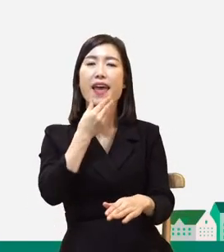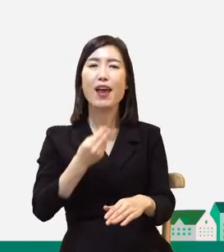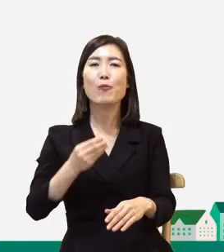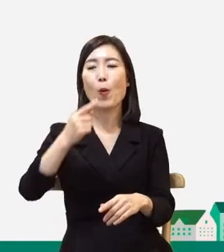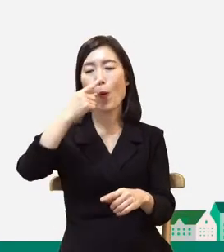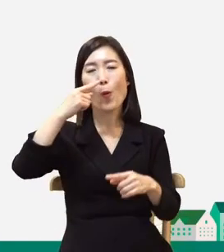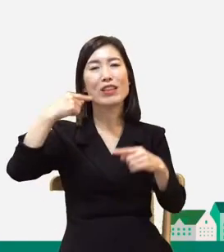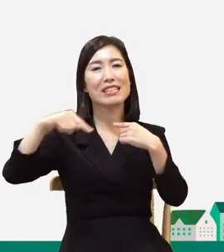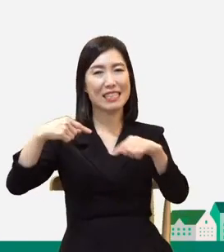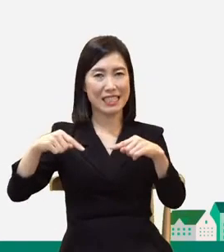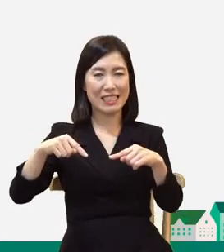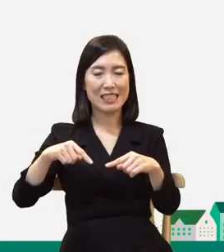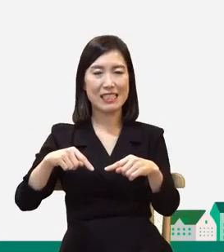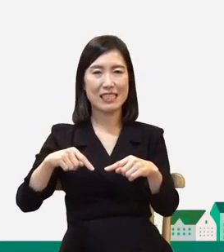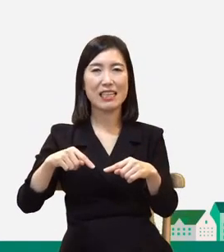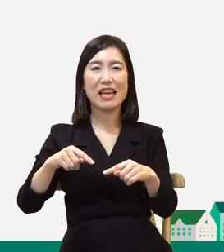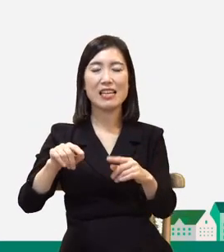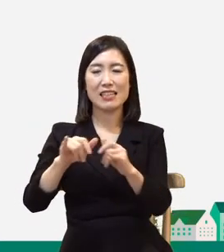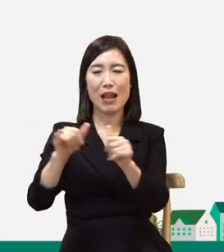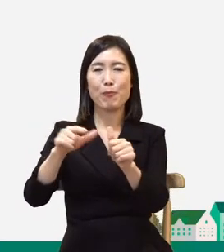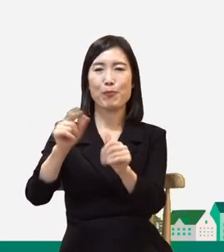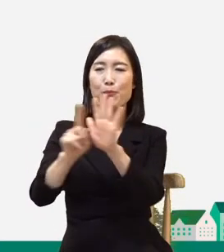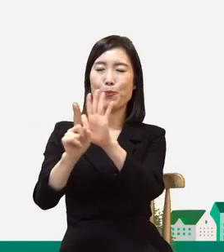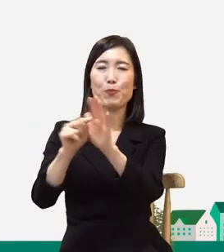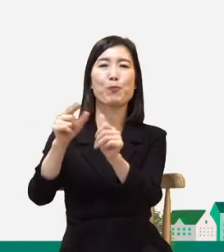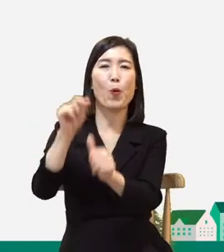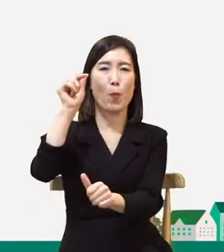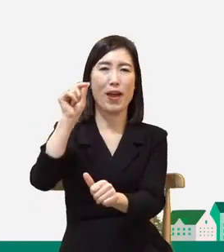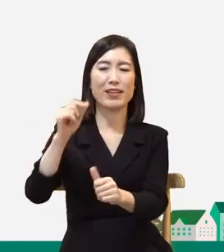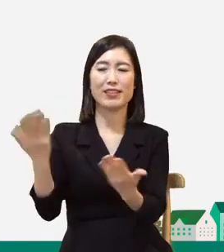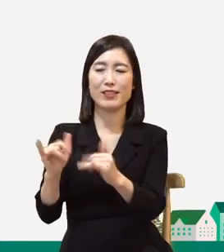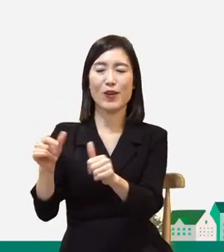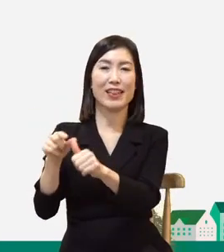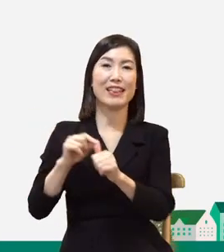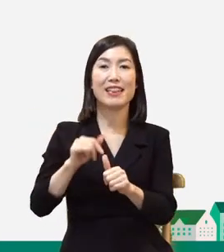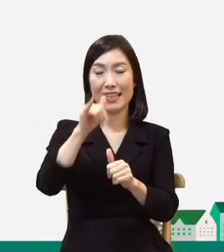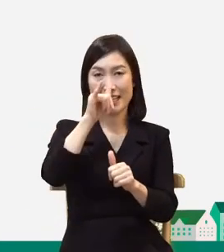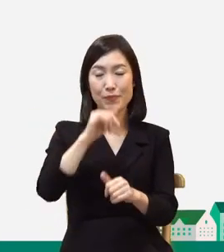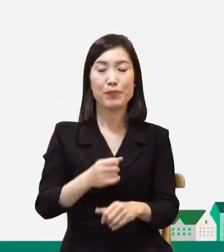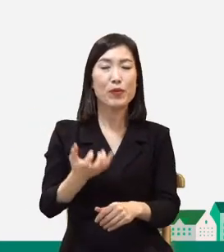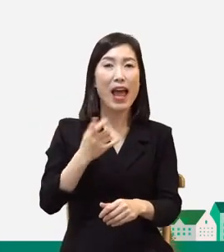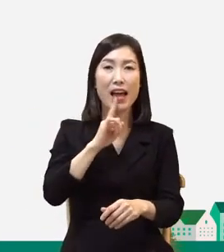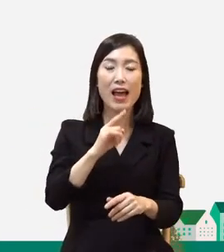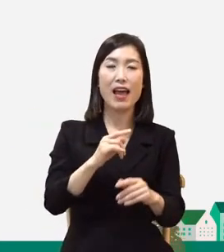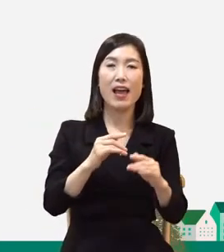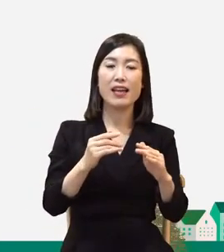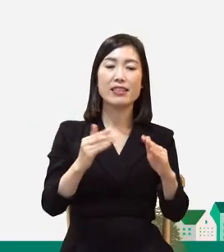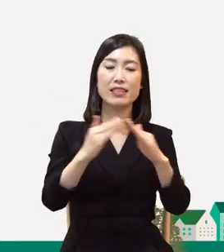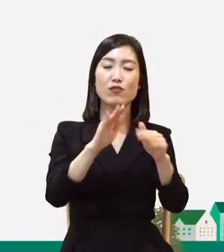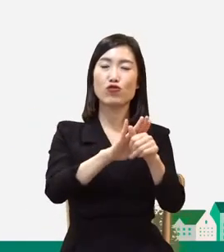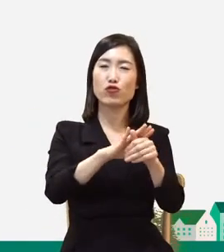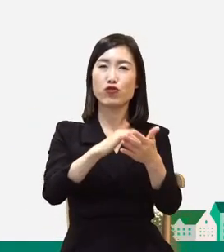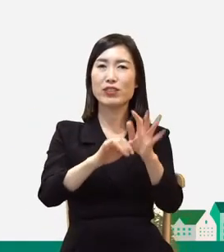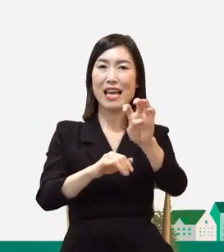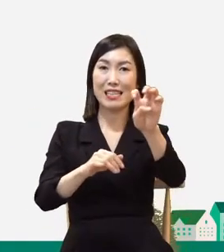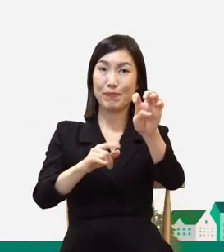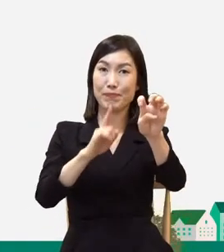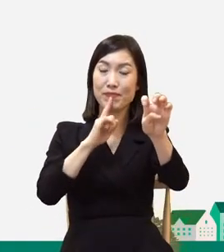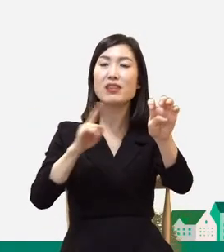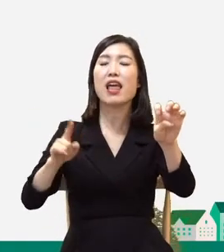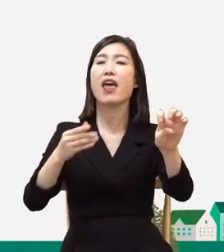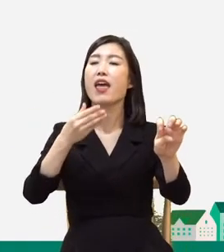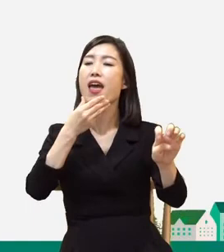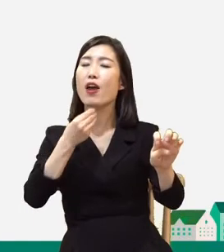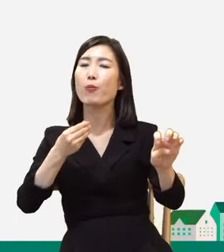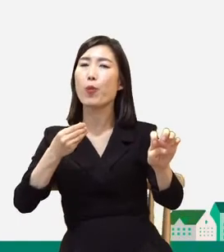센터에서 뽑아가지고 배치하는 그런 개념이고요. 저희가 아까 지원주택에 총 40가구가 있다고 했는데 플래너는